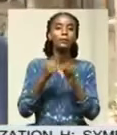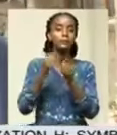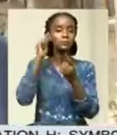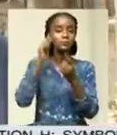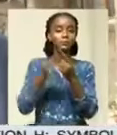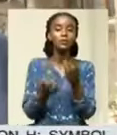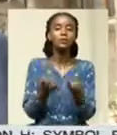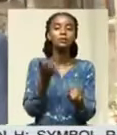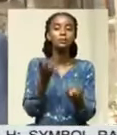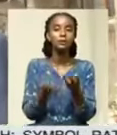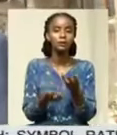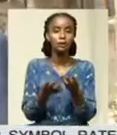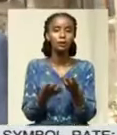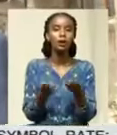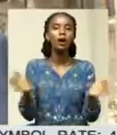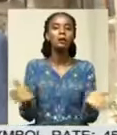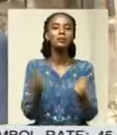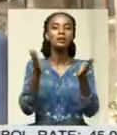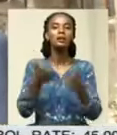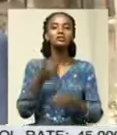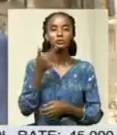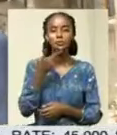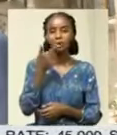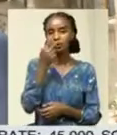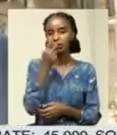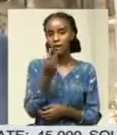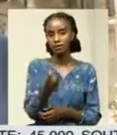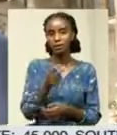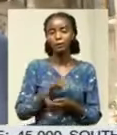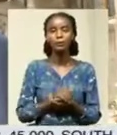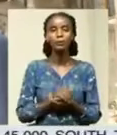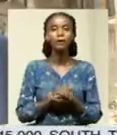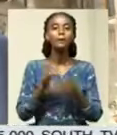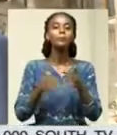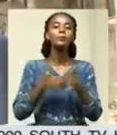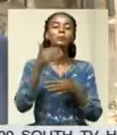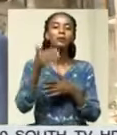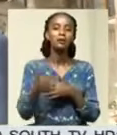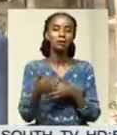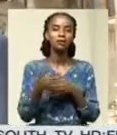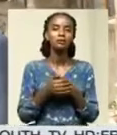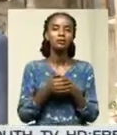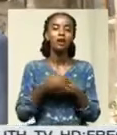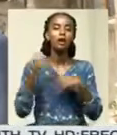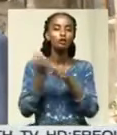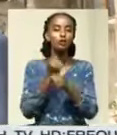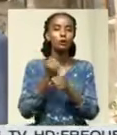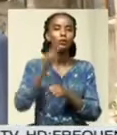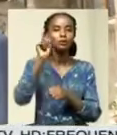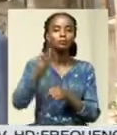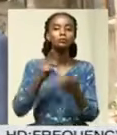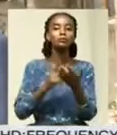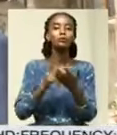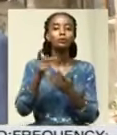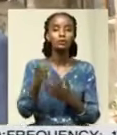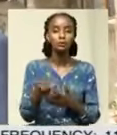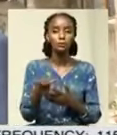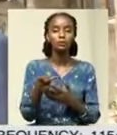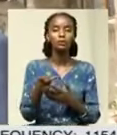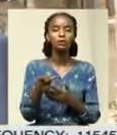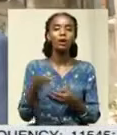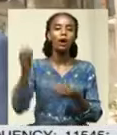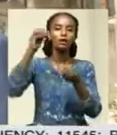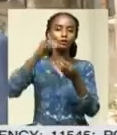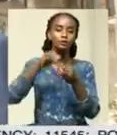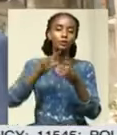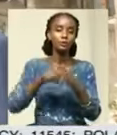ስንመዝ ነው አበረታች ነው ብለን ነው ያየ ነው። በመቀጠልም ሊሰሩ የሚገቡ ፕሮጀክቶች